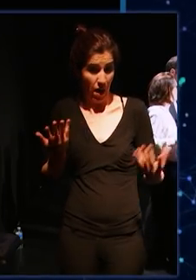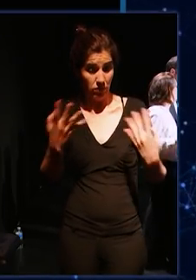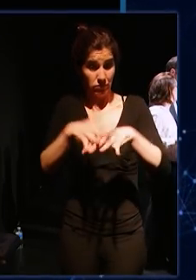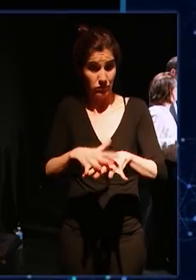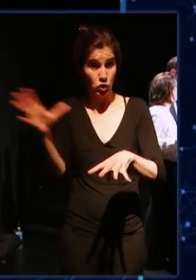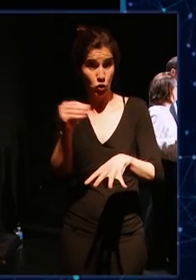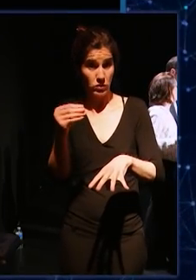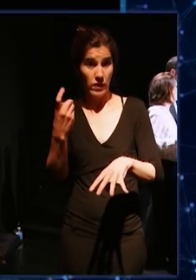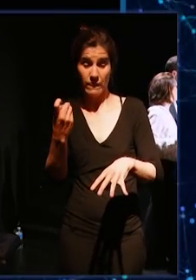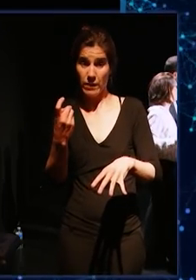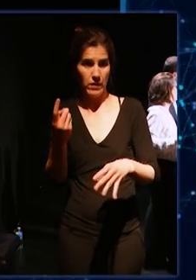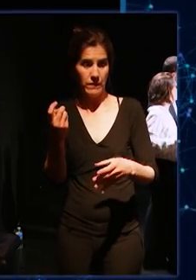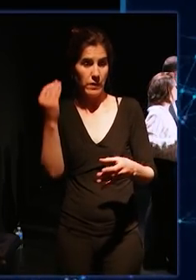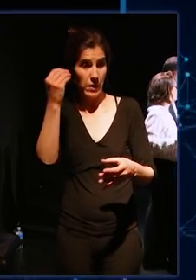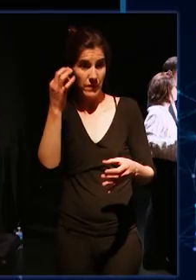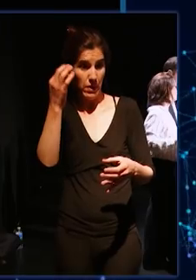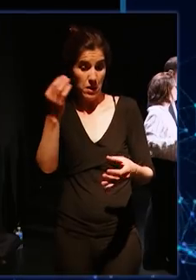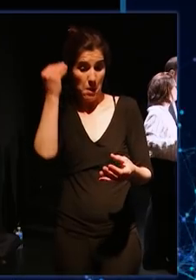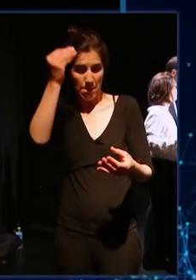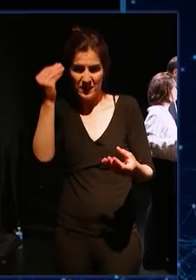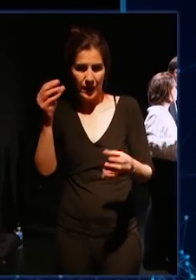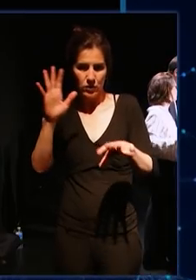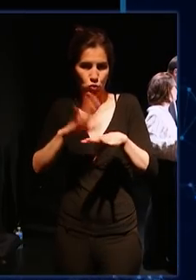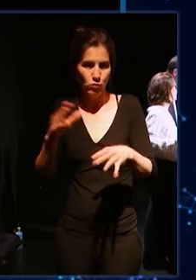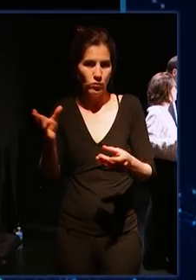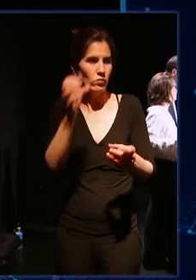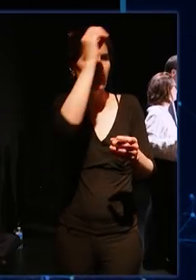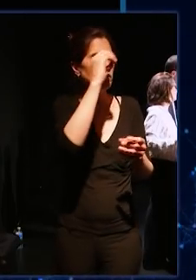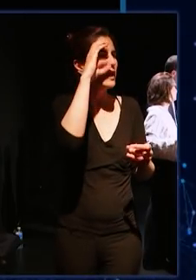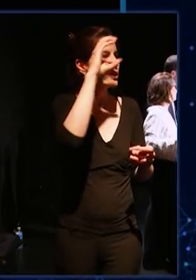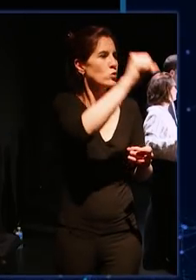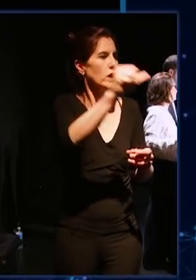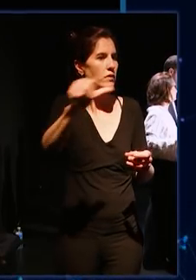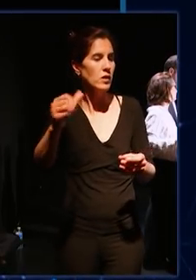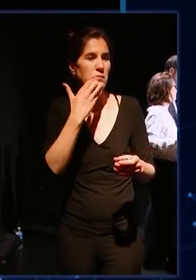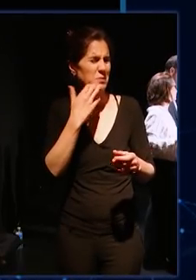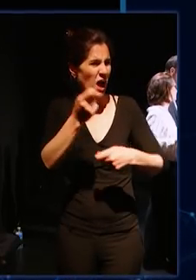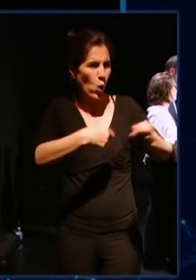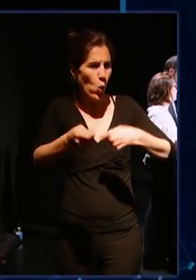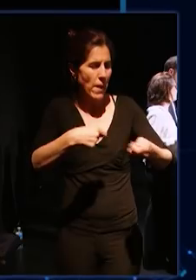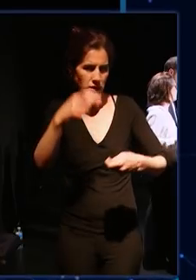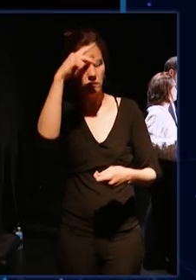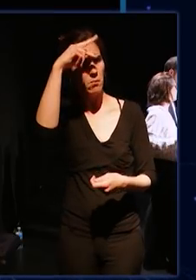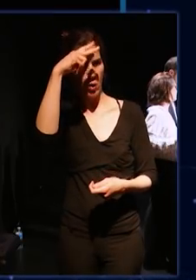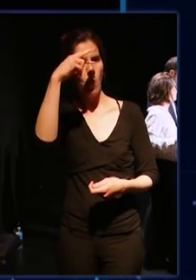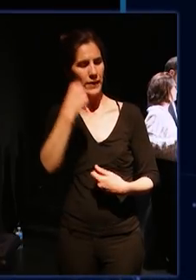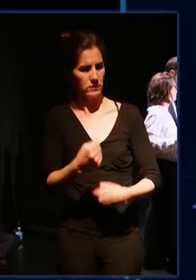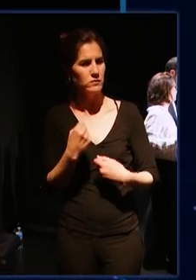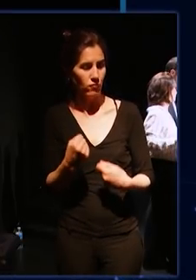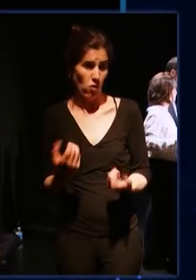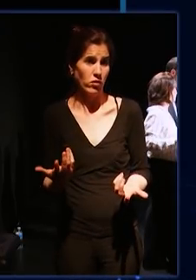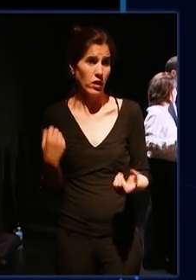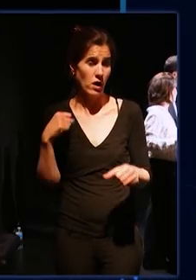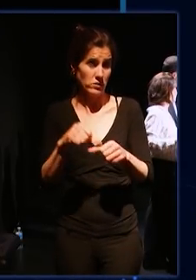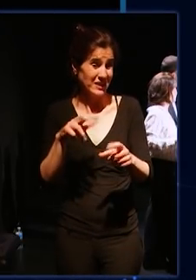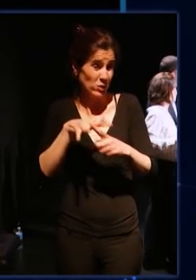donat lloc a una situació en què actualment bàsicament els comerços estan francament preocupats, i que